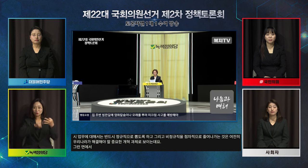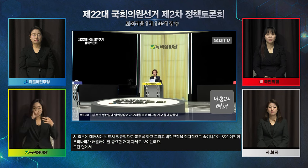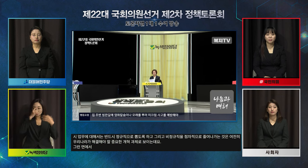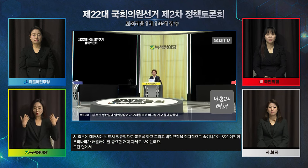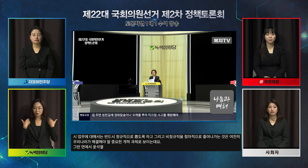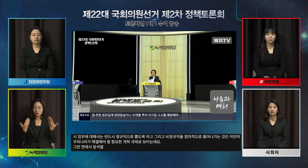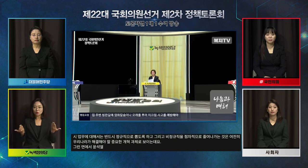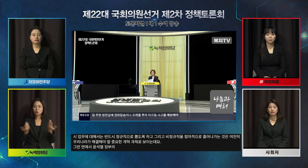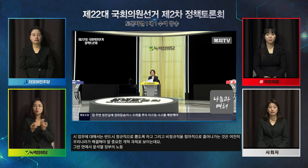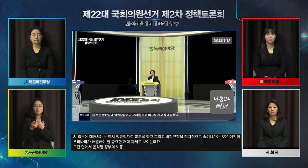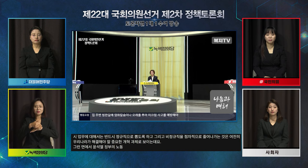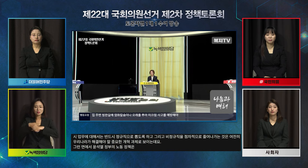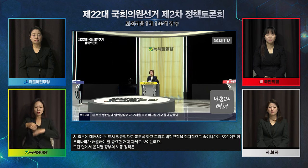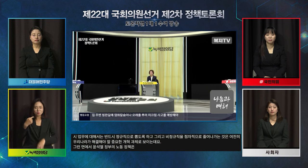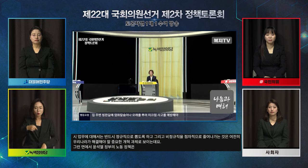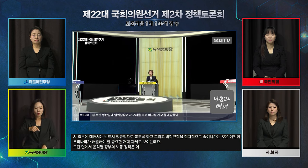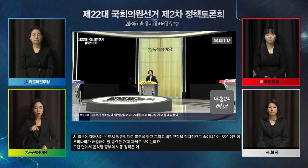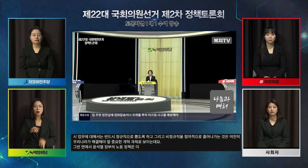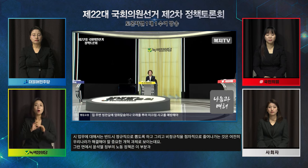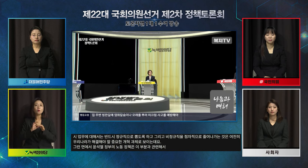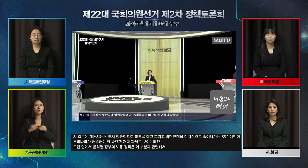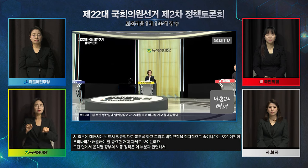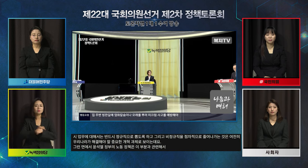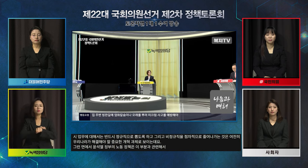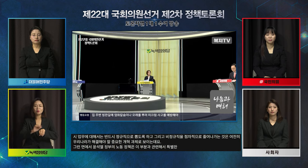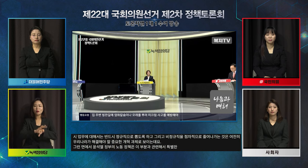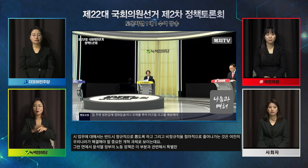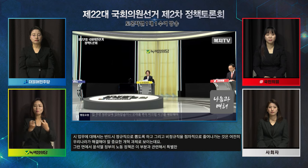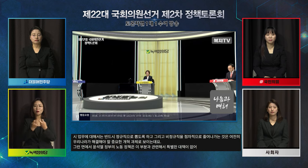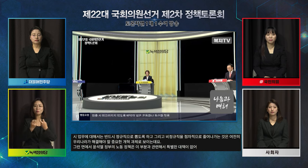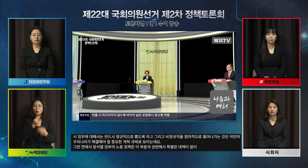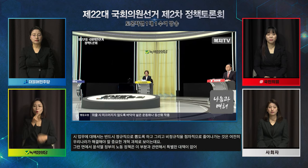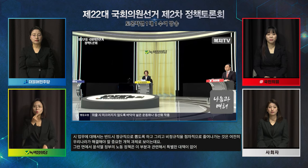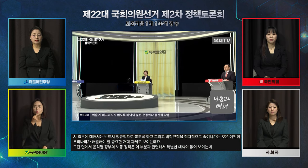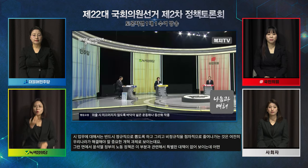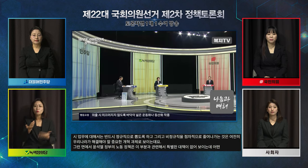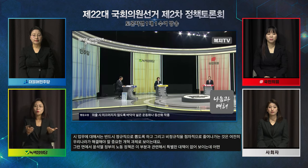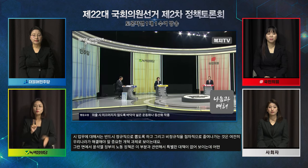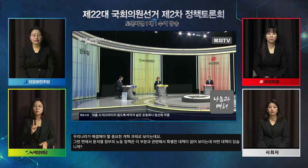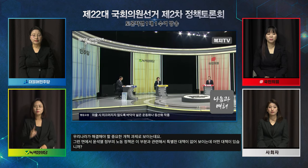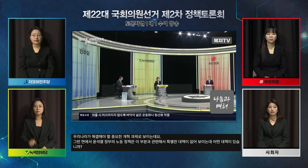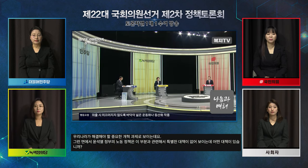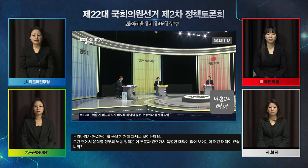노동정책은 이 부분과 관련해서 특별한 대책이 없어 보이는데 어떤 대책이 있습니까?